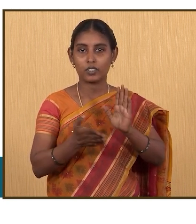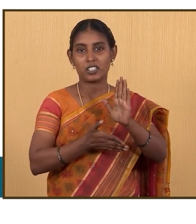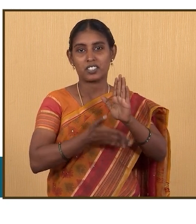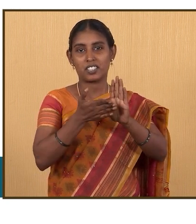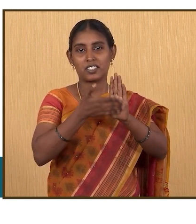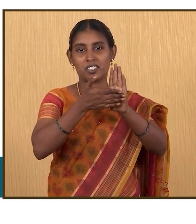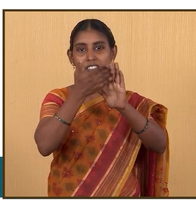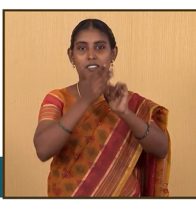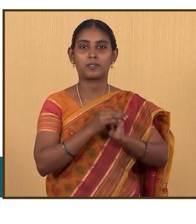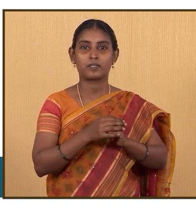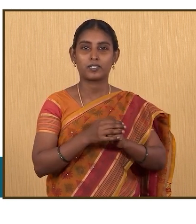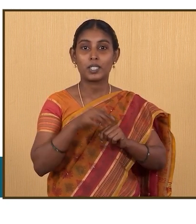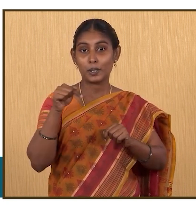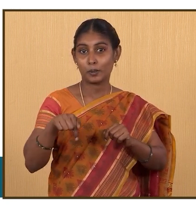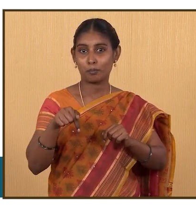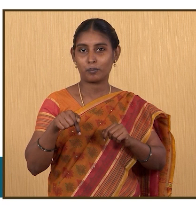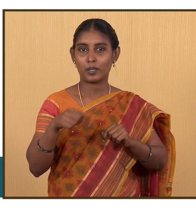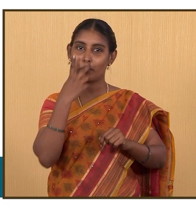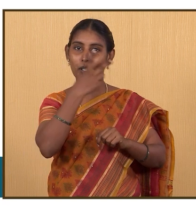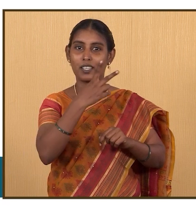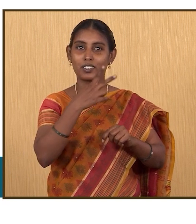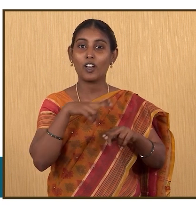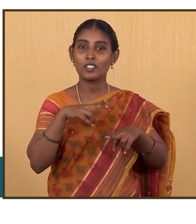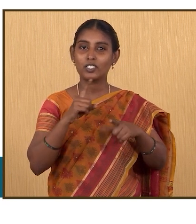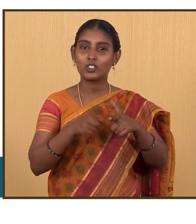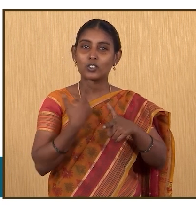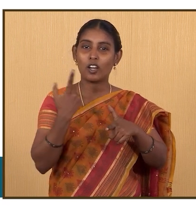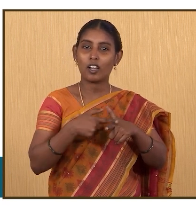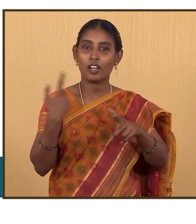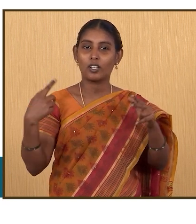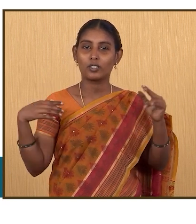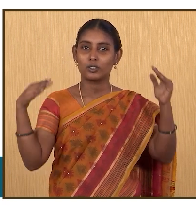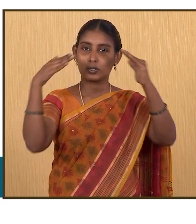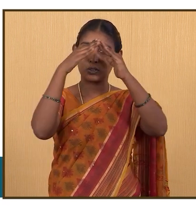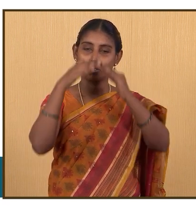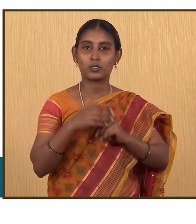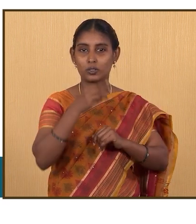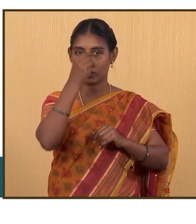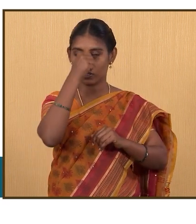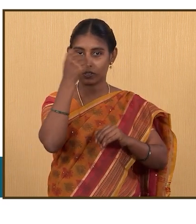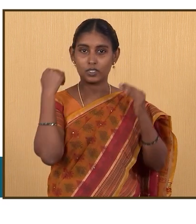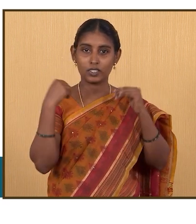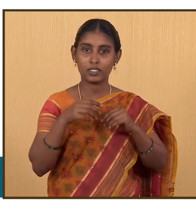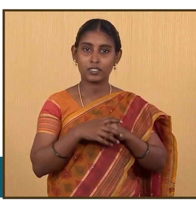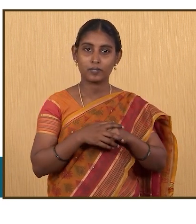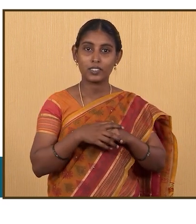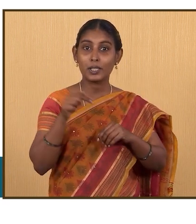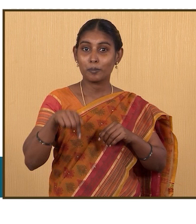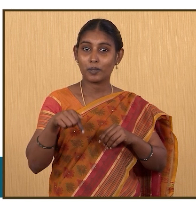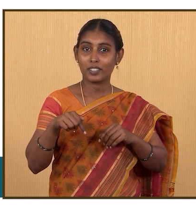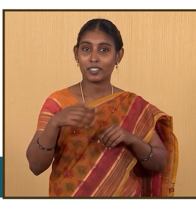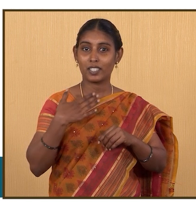ஸ்டார்ட் பண்ணுறாரு. அதில் ஒரு கோட்டையை கட்டுறாங்க. அந்த கோட்டை தான் புனித ஜார்ஜ் கோட்டை.